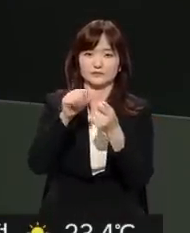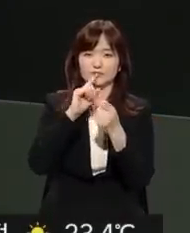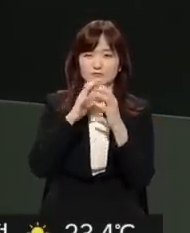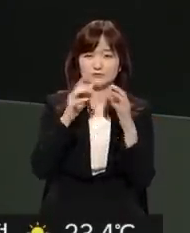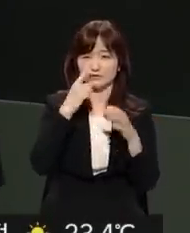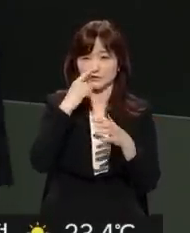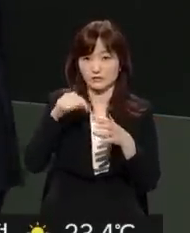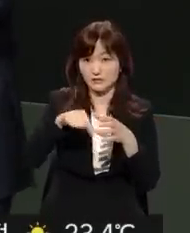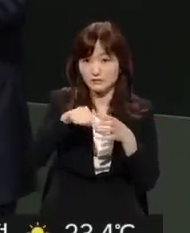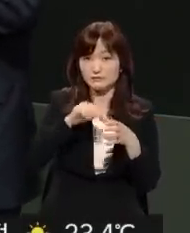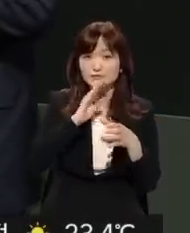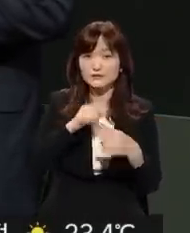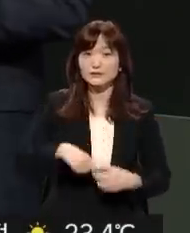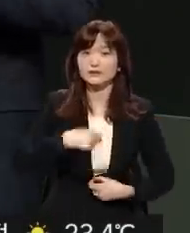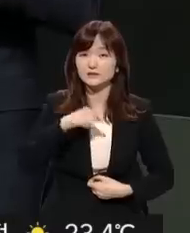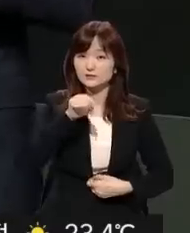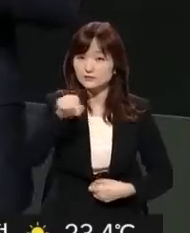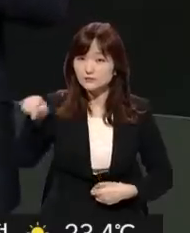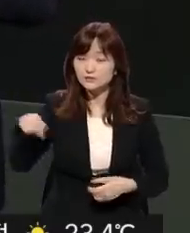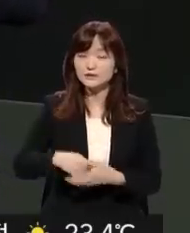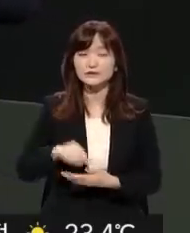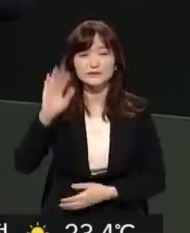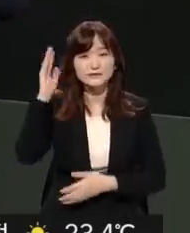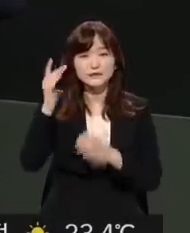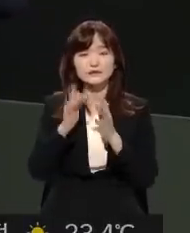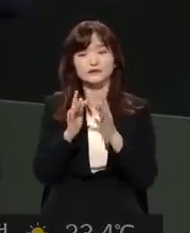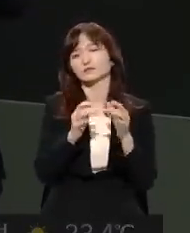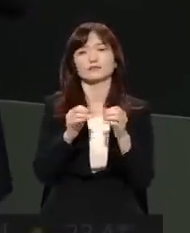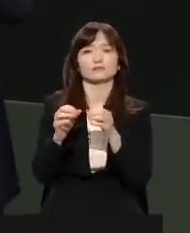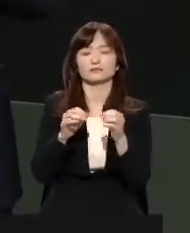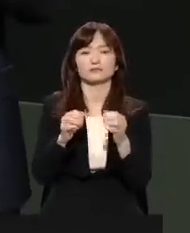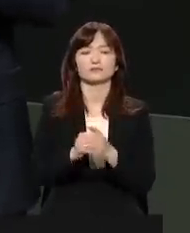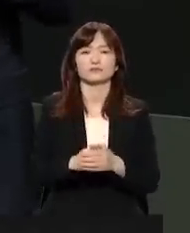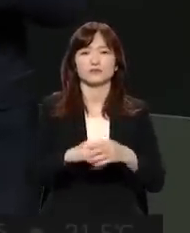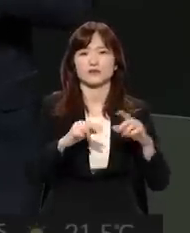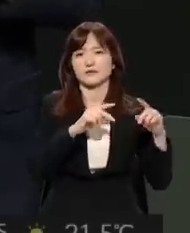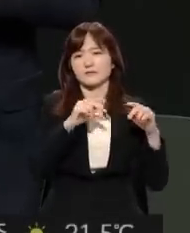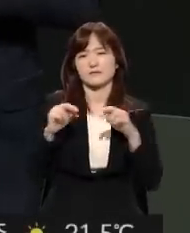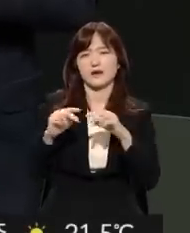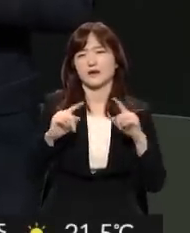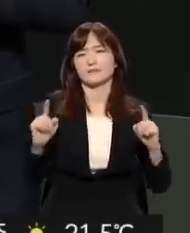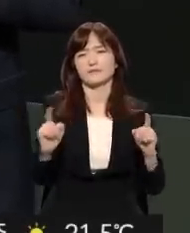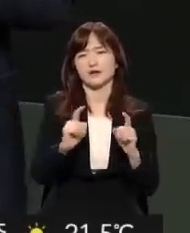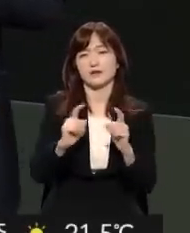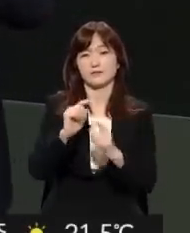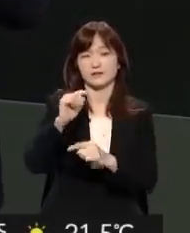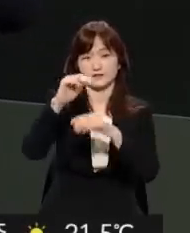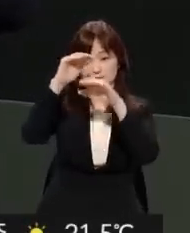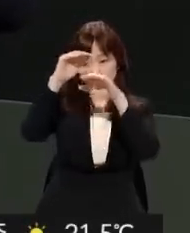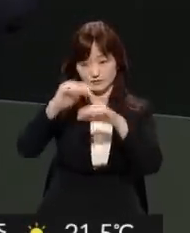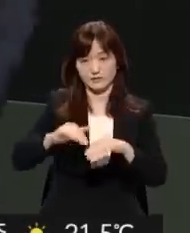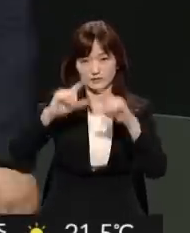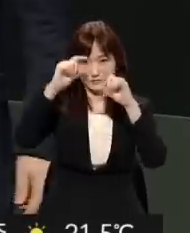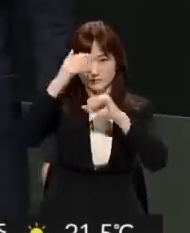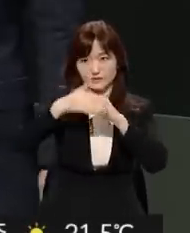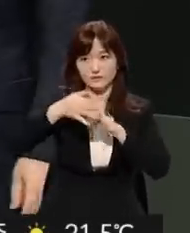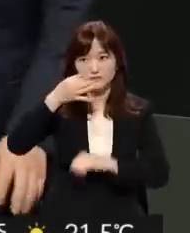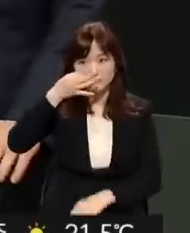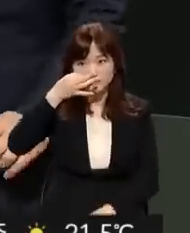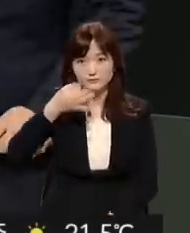논란의 카페 진실은 점점점. 자, 최근 온라인 커뮤니티에서 이 갑론을 박 이어지고 있는 사연인데요. 사진부터 보시죠.